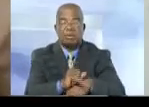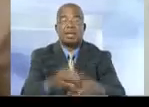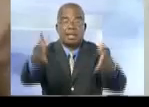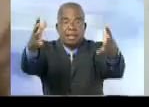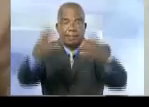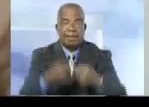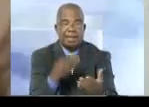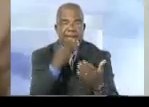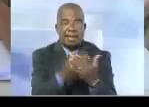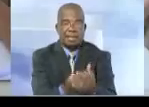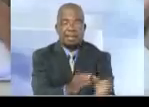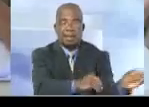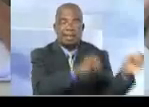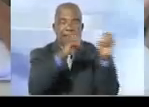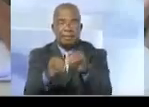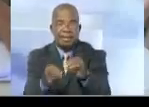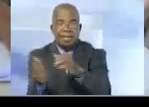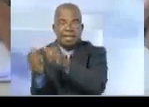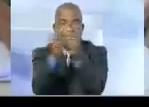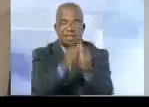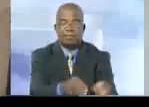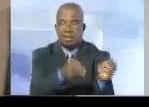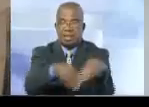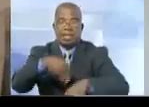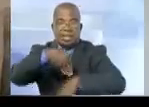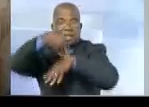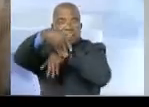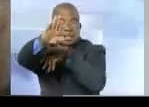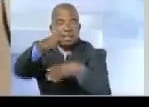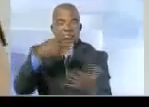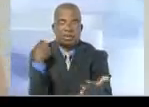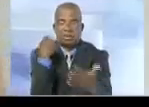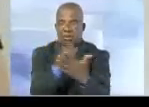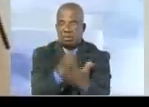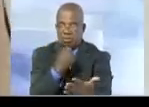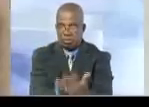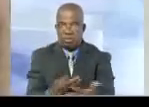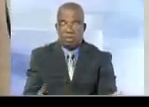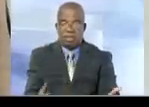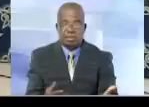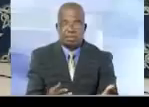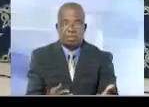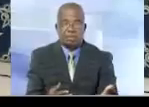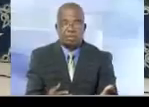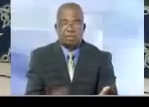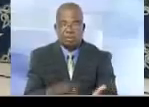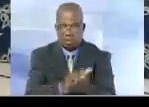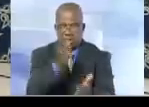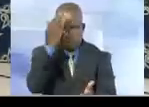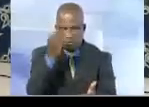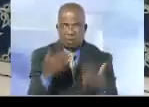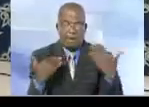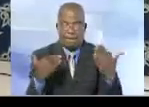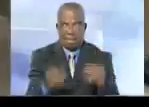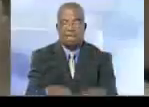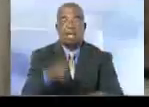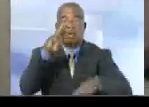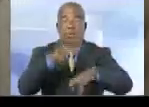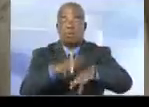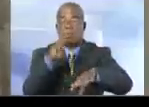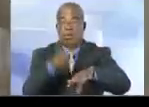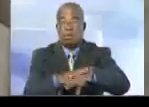dernière prorogation. Au niveau des propositions, il a été soumis à la Direction générale des douanes le renforcement du personnel